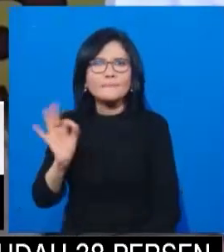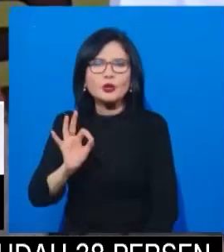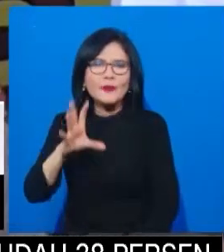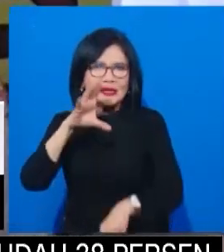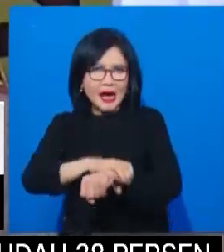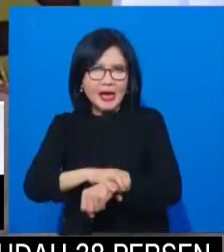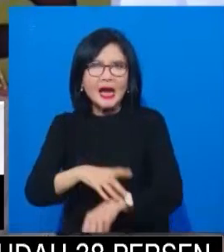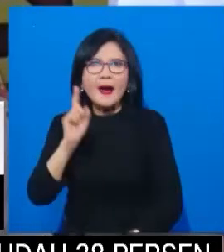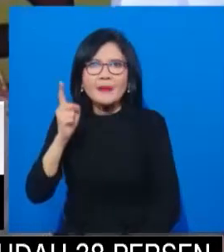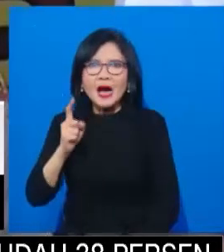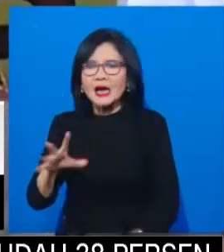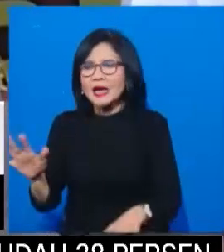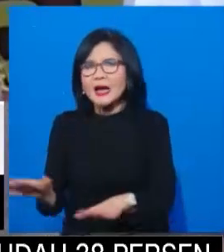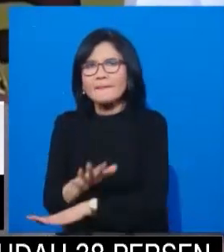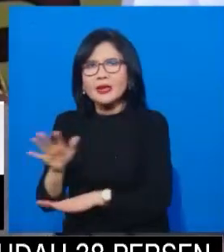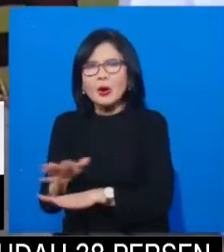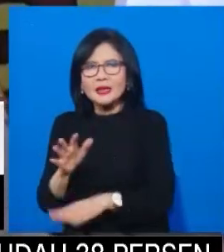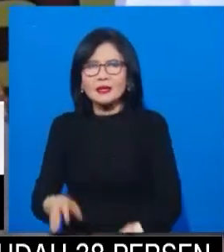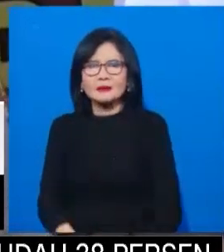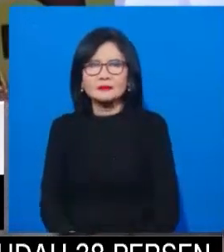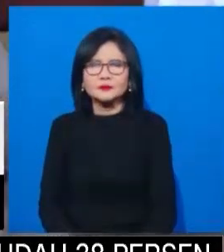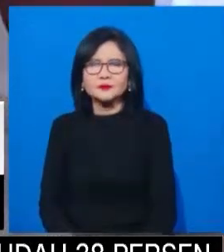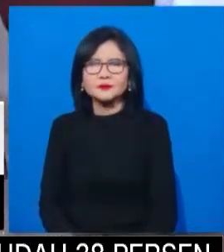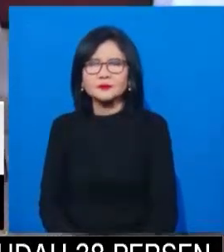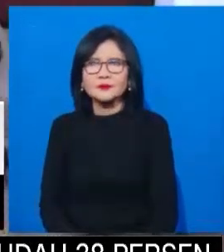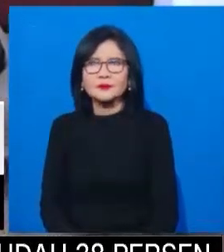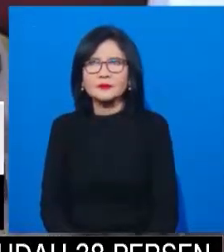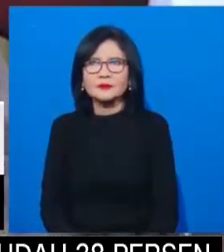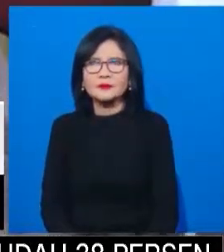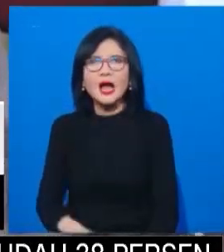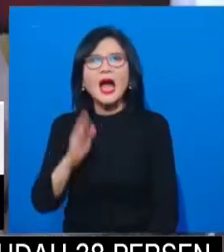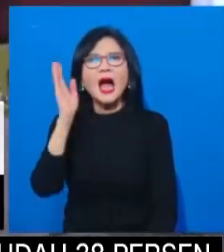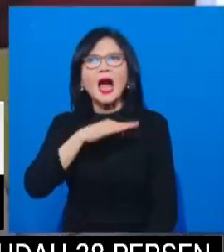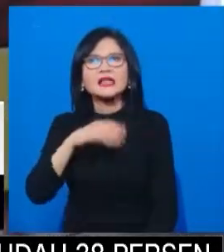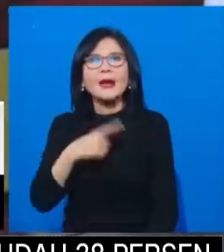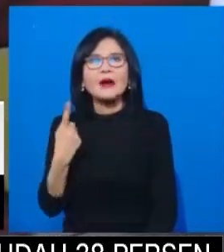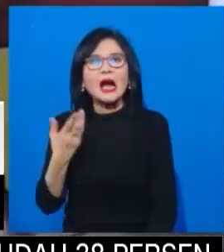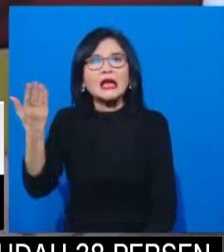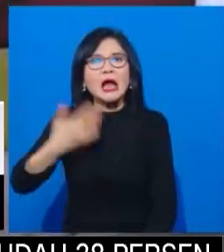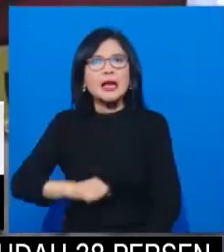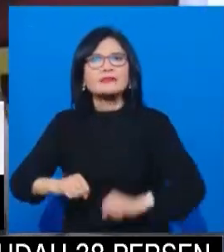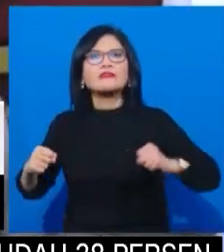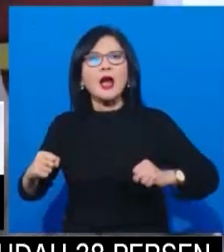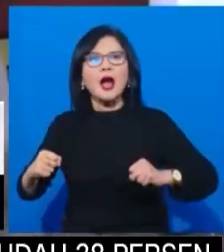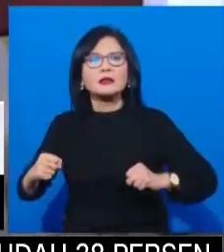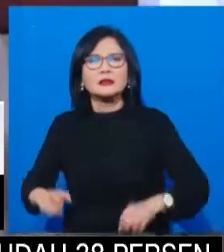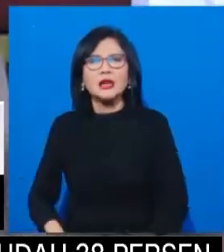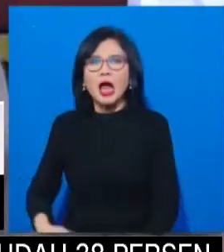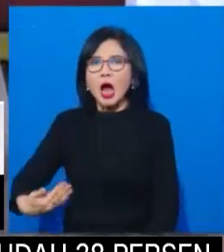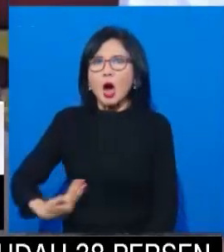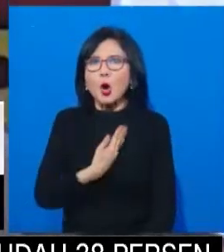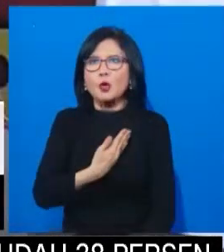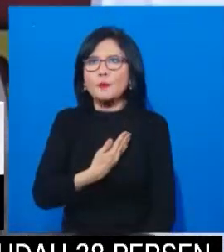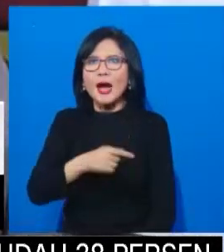dalam perawatan usai mengalami kecelakaan. Motifnya ada terima tantangan seperti itu kan. Jadi si korban ini